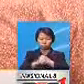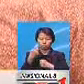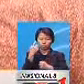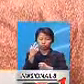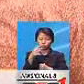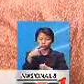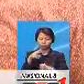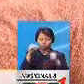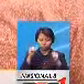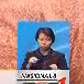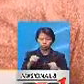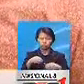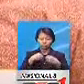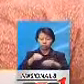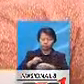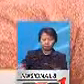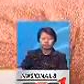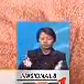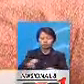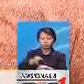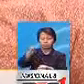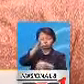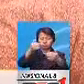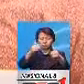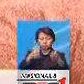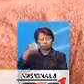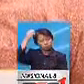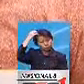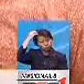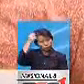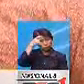ke-12 diharap dapat memberikan semangat kepada pemain Selangor untuk